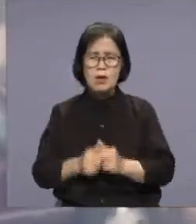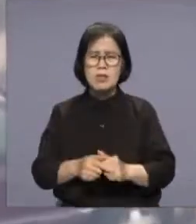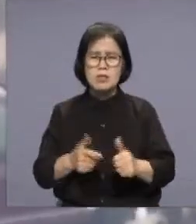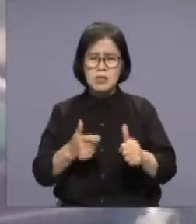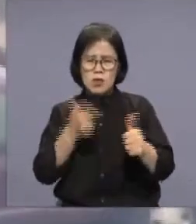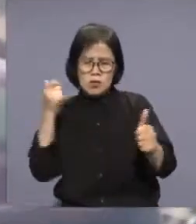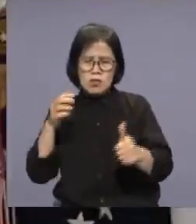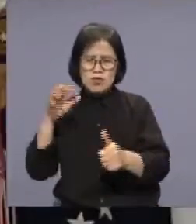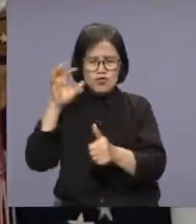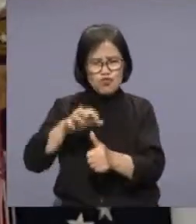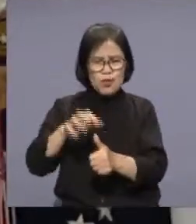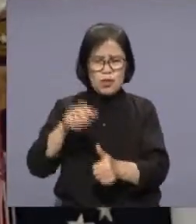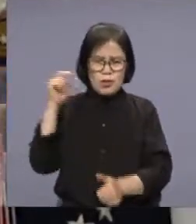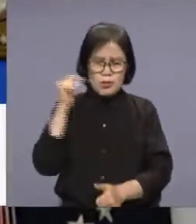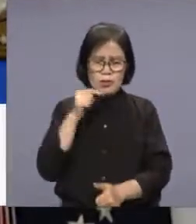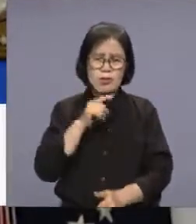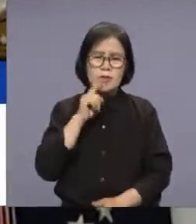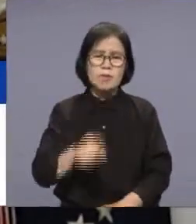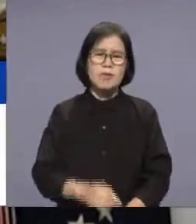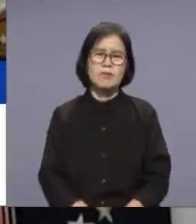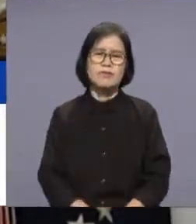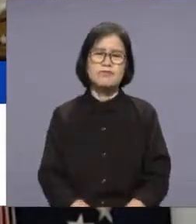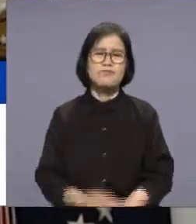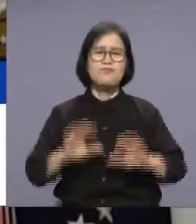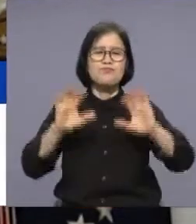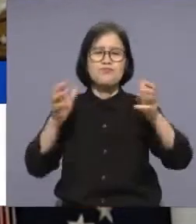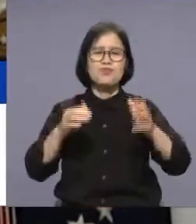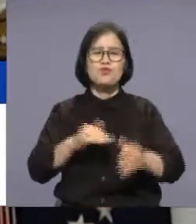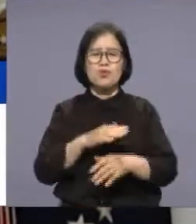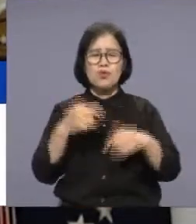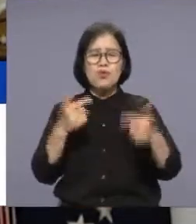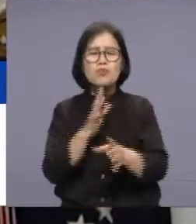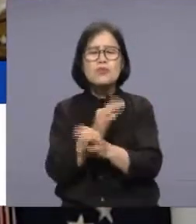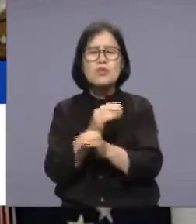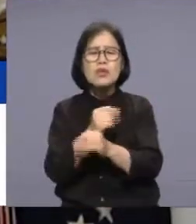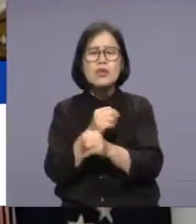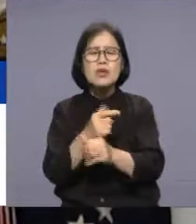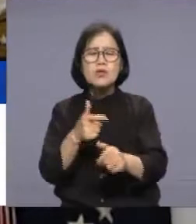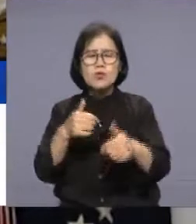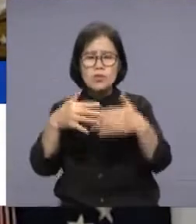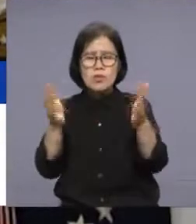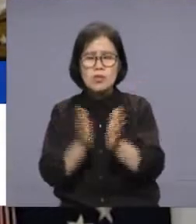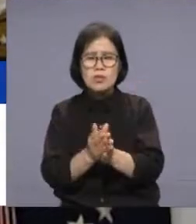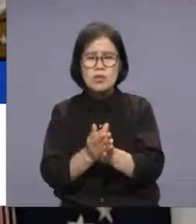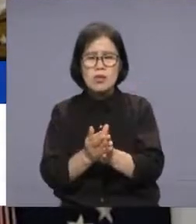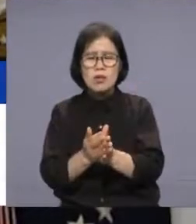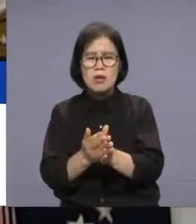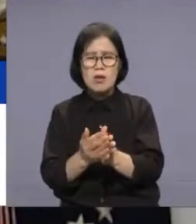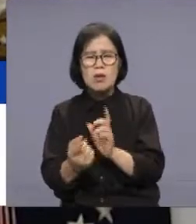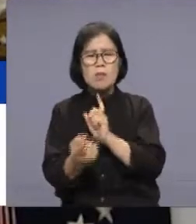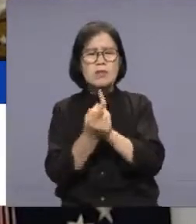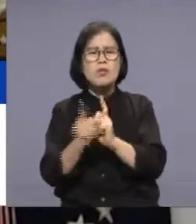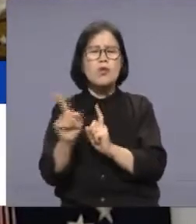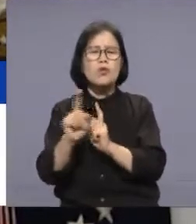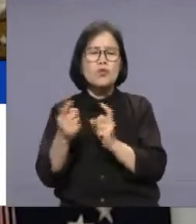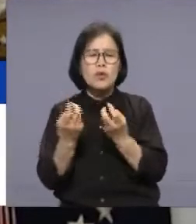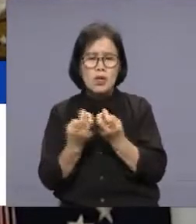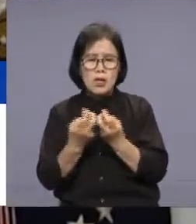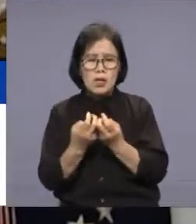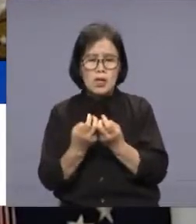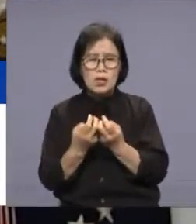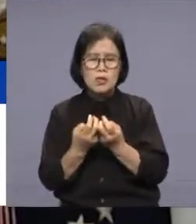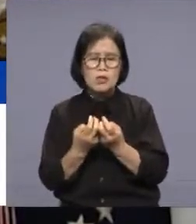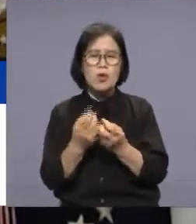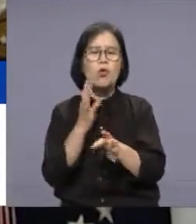규제를 시사했습니다. As a nation, we have to ask, when in God's name are we going to stand up to the gun